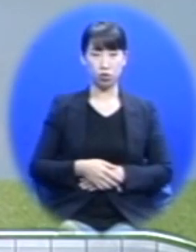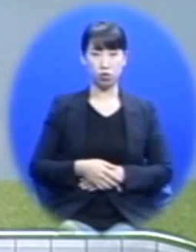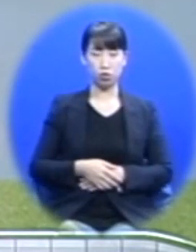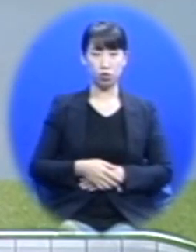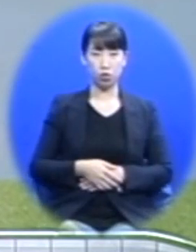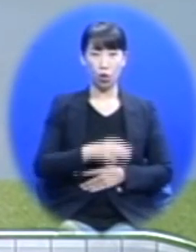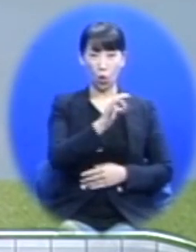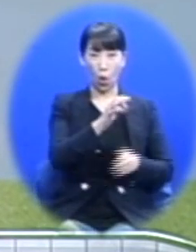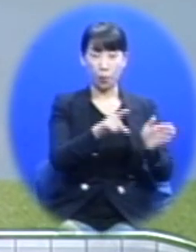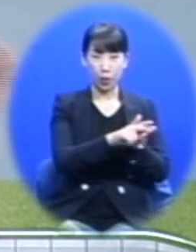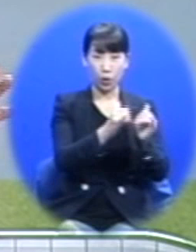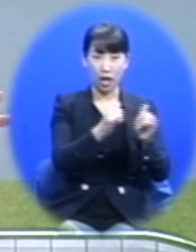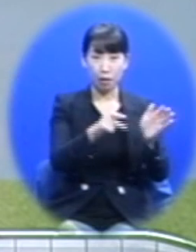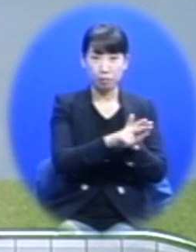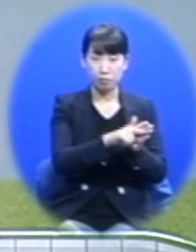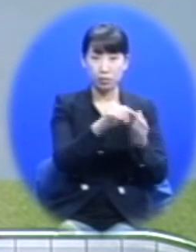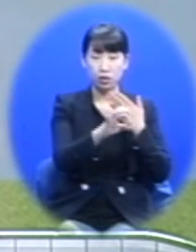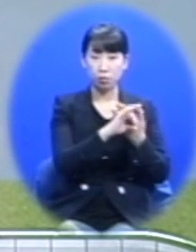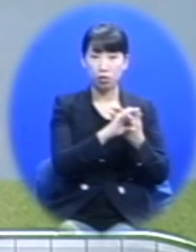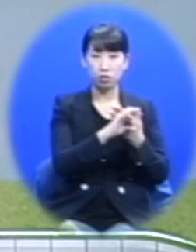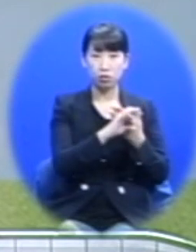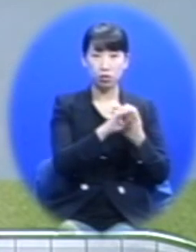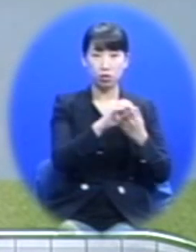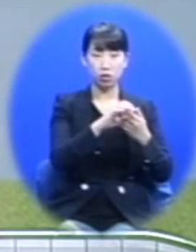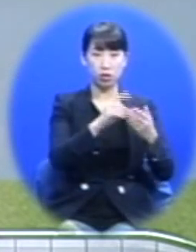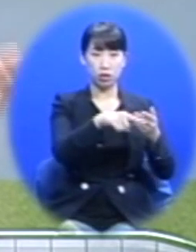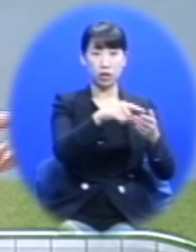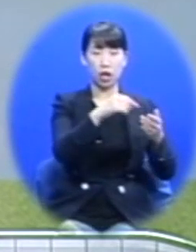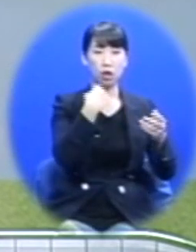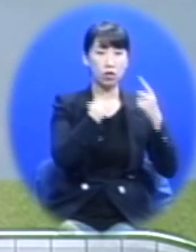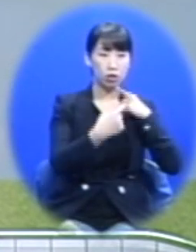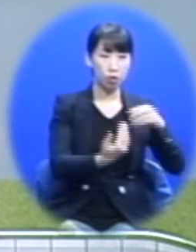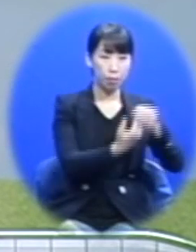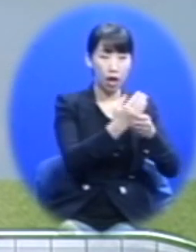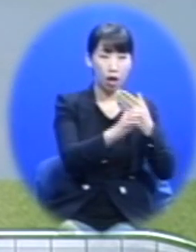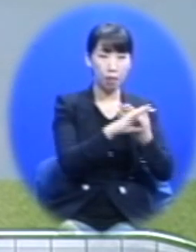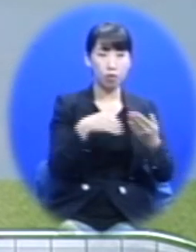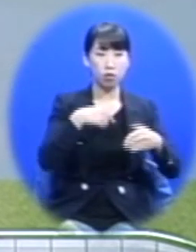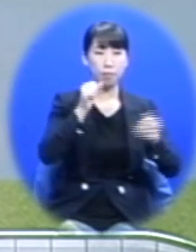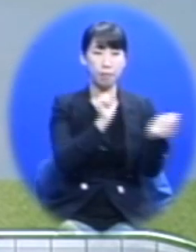때문에 그게 꺾어지면 마음이 완전히 무너져 버립니다.